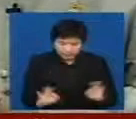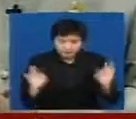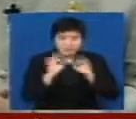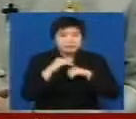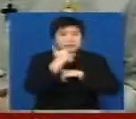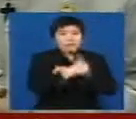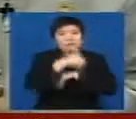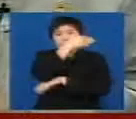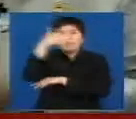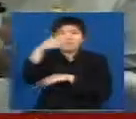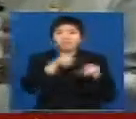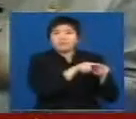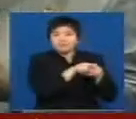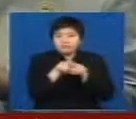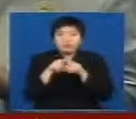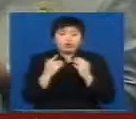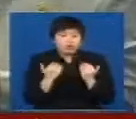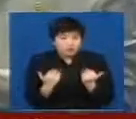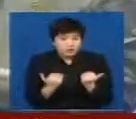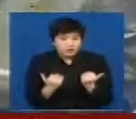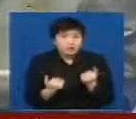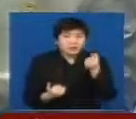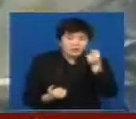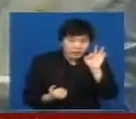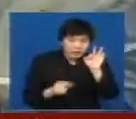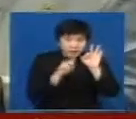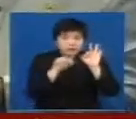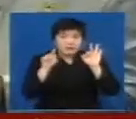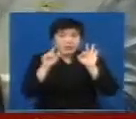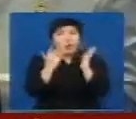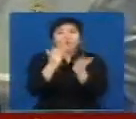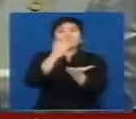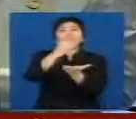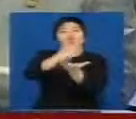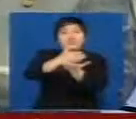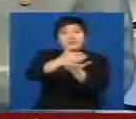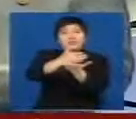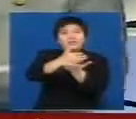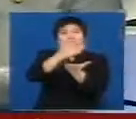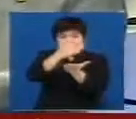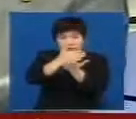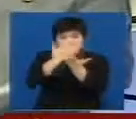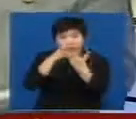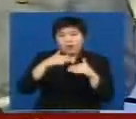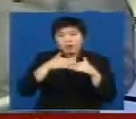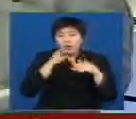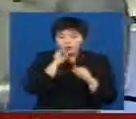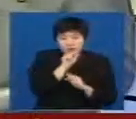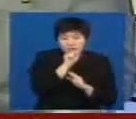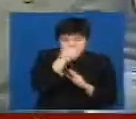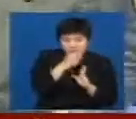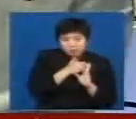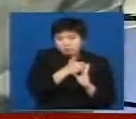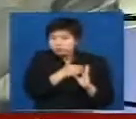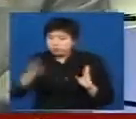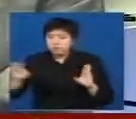ทศทำเช่นนี้เหมือนกันเพราะฉะนั้นก็ช่วงนี้19 20 ขอไว้ก่อน นะฮะแล้วก็หลังจากนั้นเนี่ยผมเชื่อว่าเราเปิดต่อได้เพราะว่